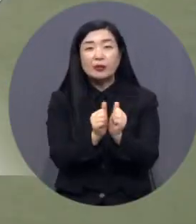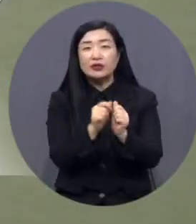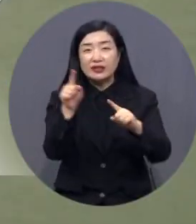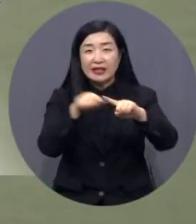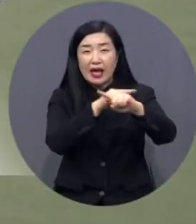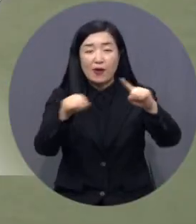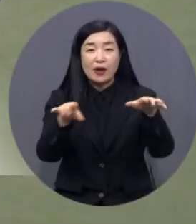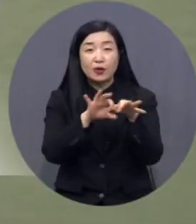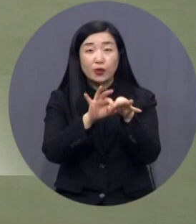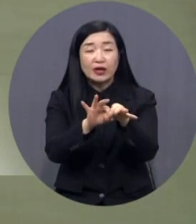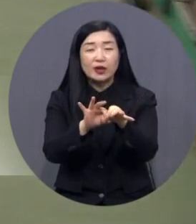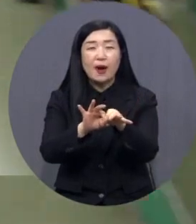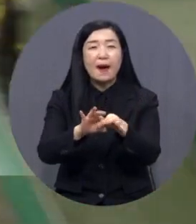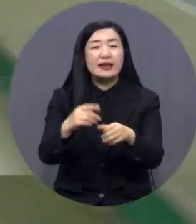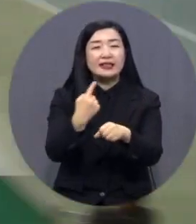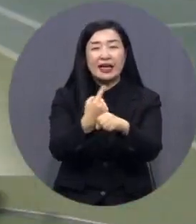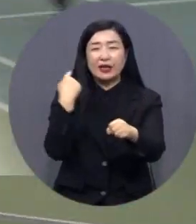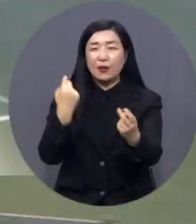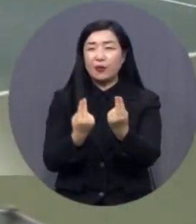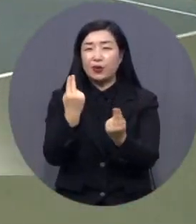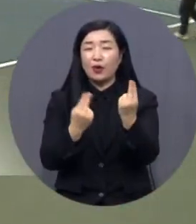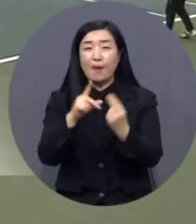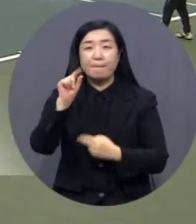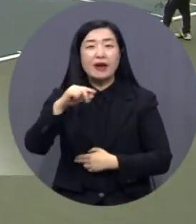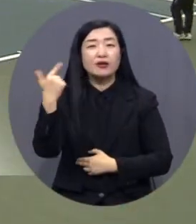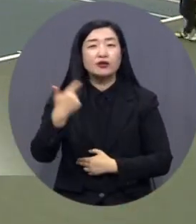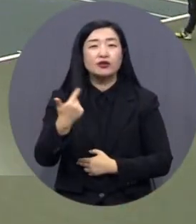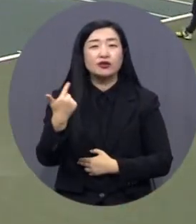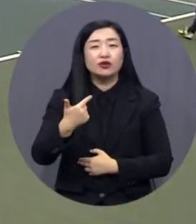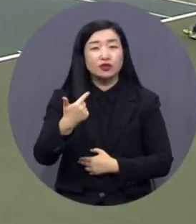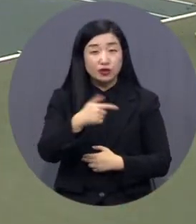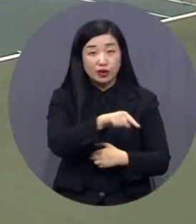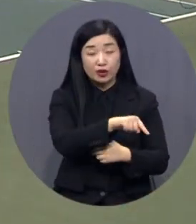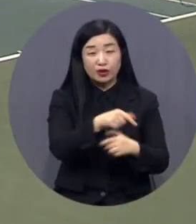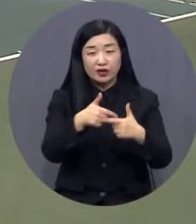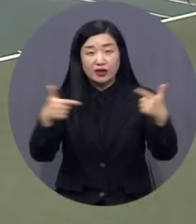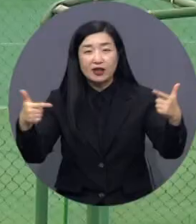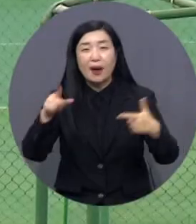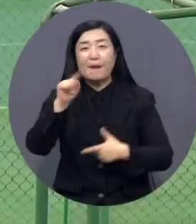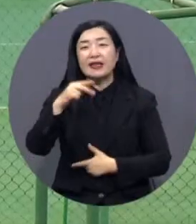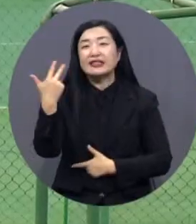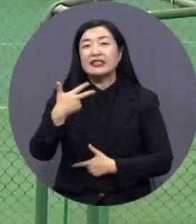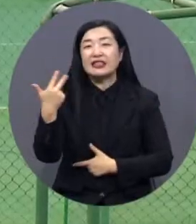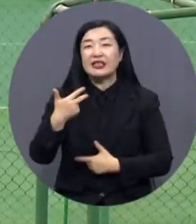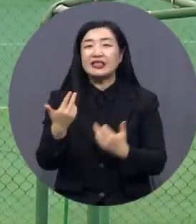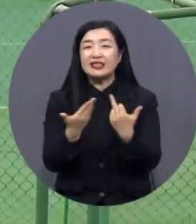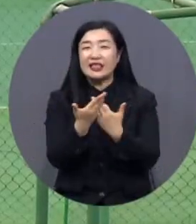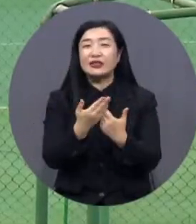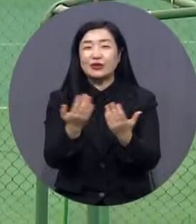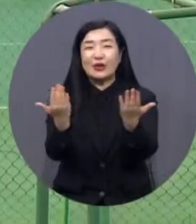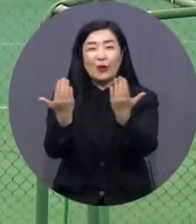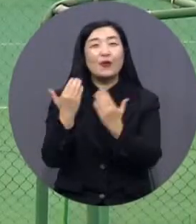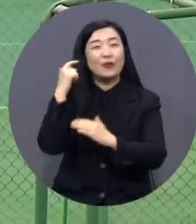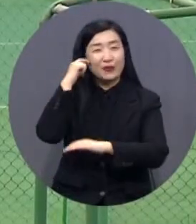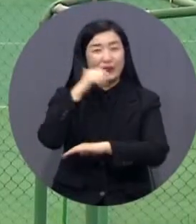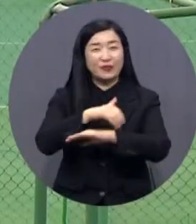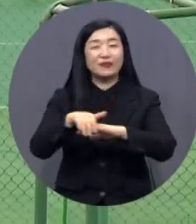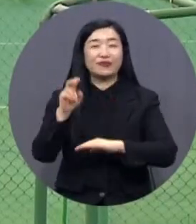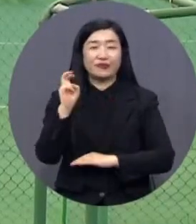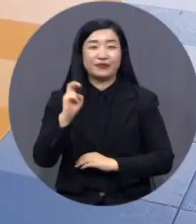통해 지난해보다 1만 5천여 명이 늘어난 6만 7천여 명의 선수단이 제주를 찾을 전망입니다.